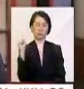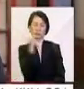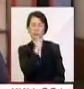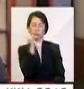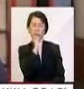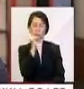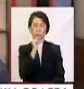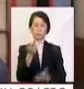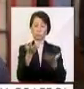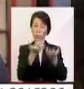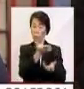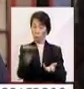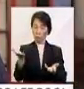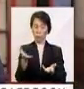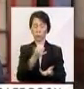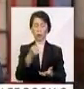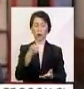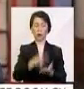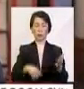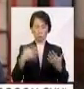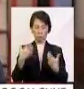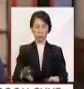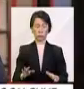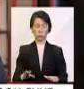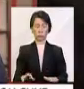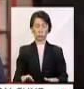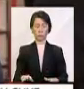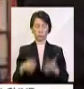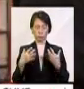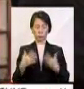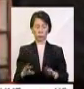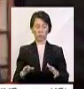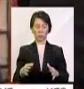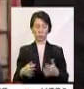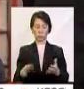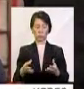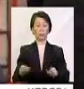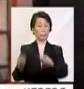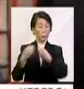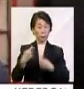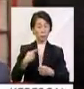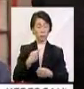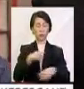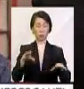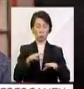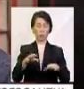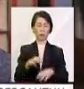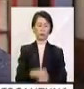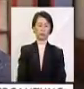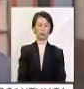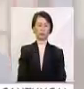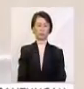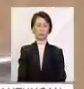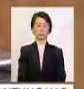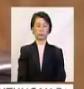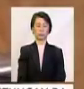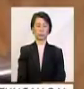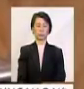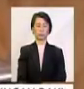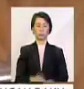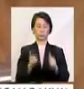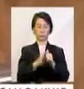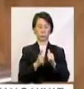yang dikendaki dan apa yang telah di apa ni dibagikan kepada kita untuk kita sampaikan. Terutama